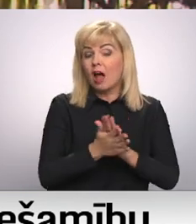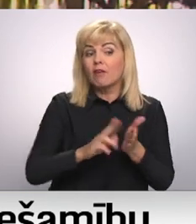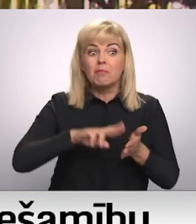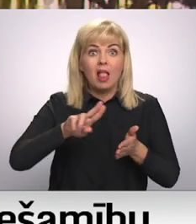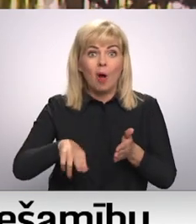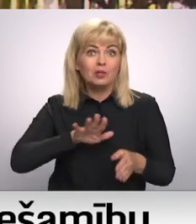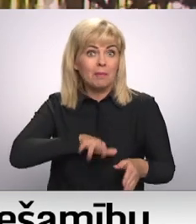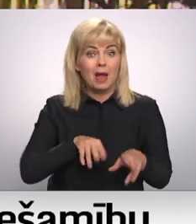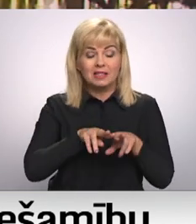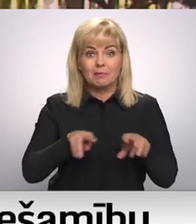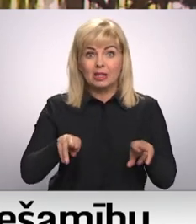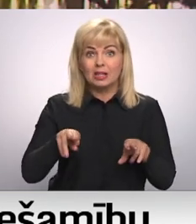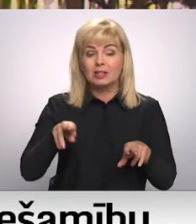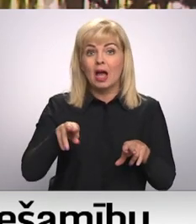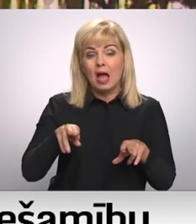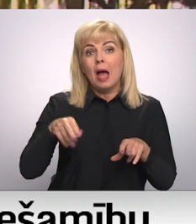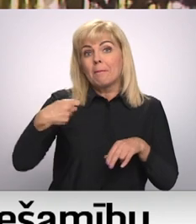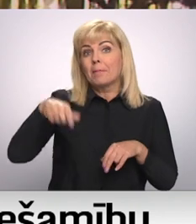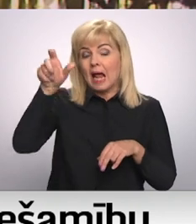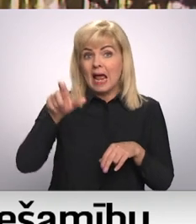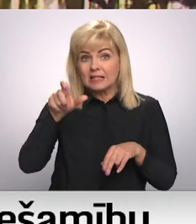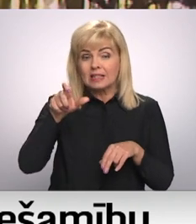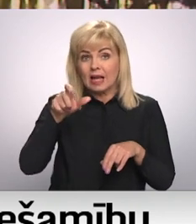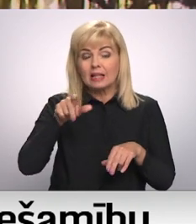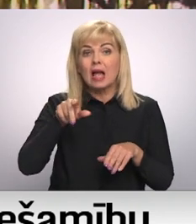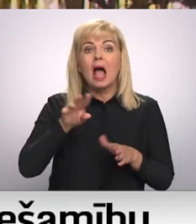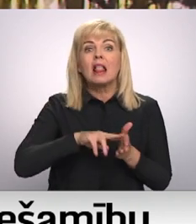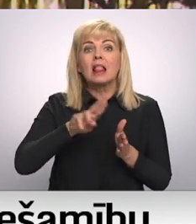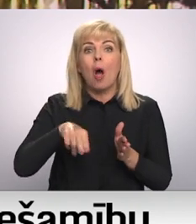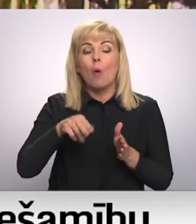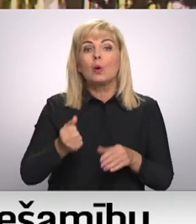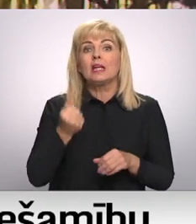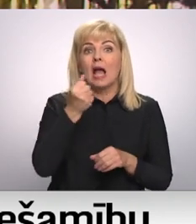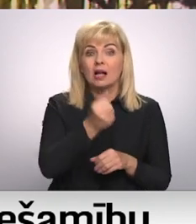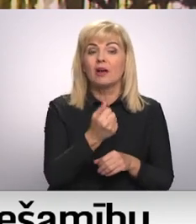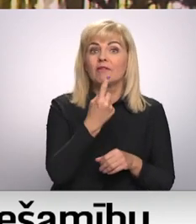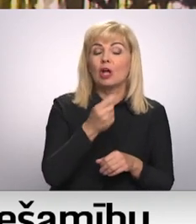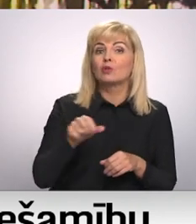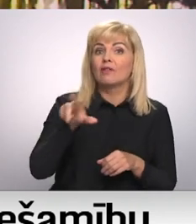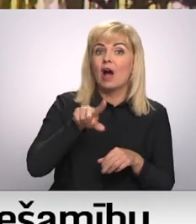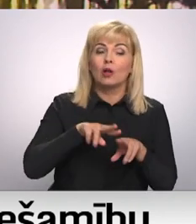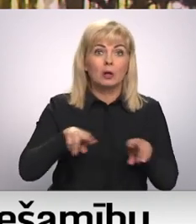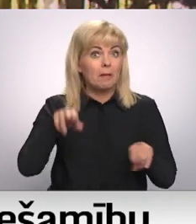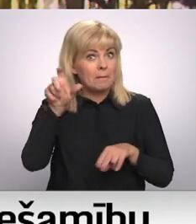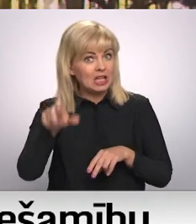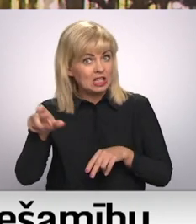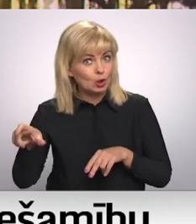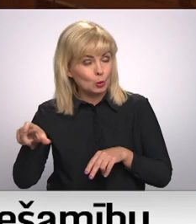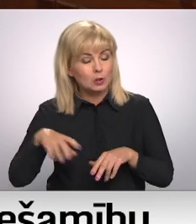ļautu pēc ministru prezidenta priekšlikuma iecelt vienu vai vairākus valsts ministrus. Un vairāk stāst Madara